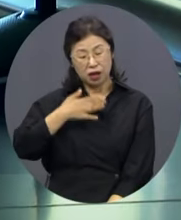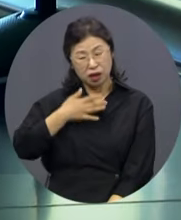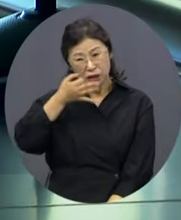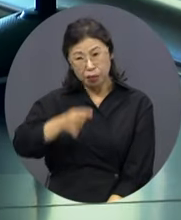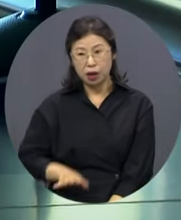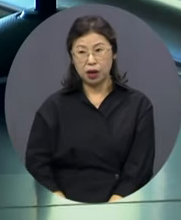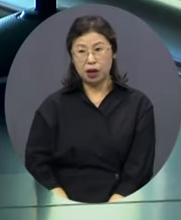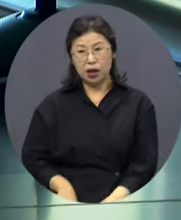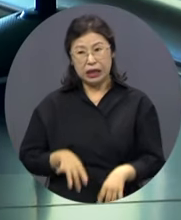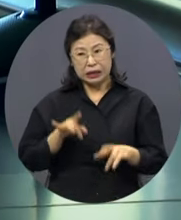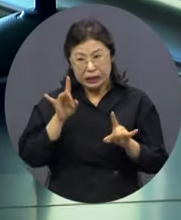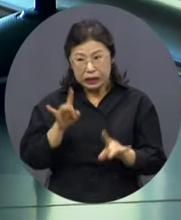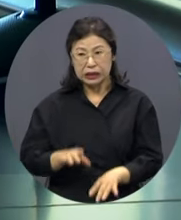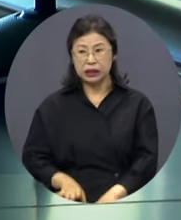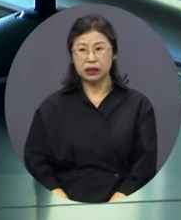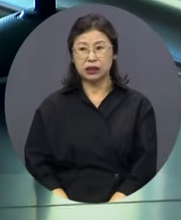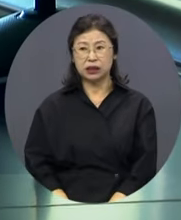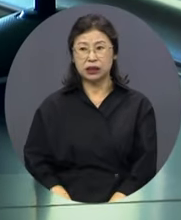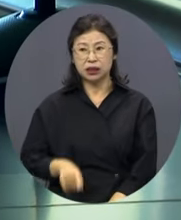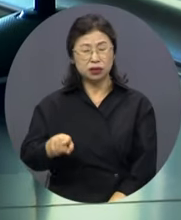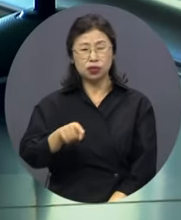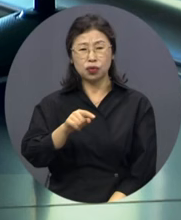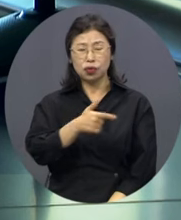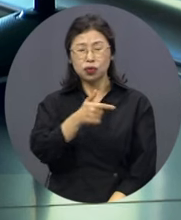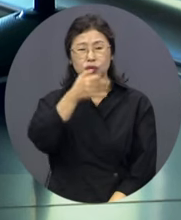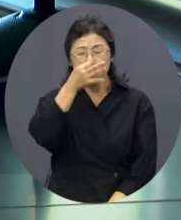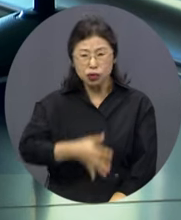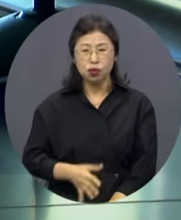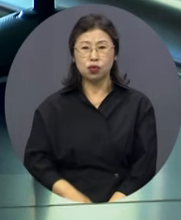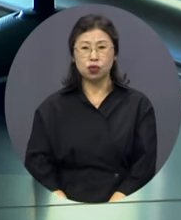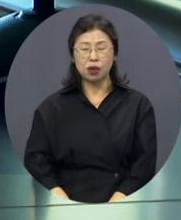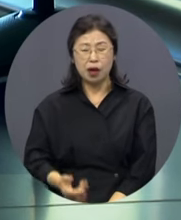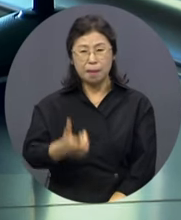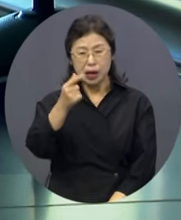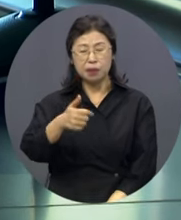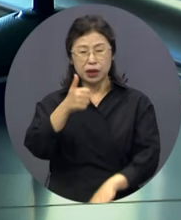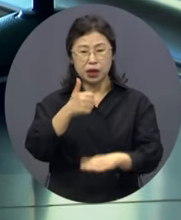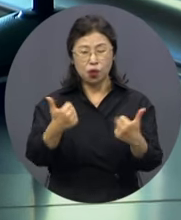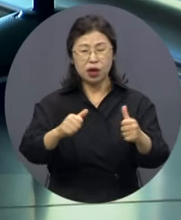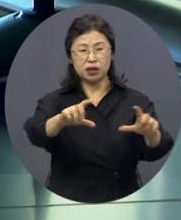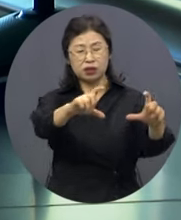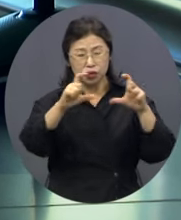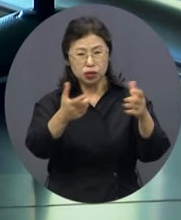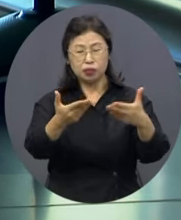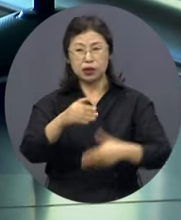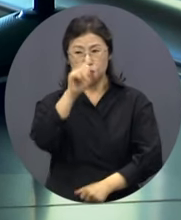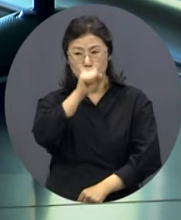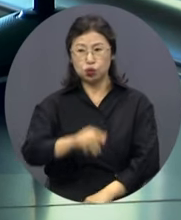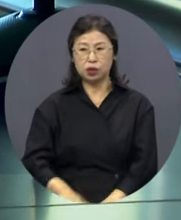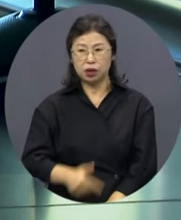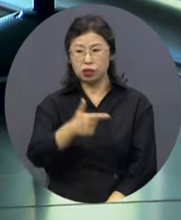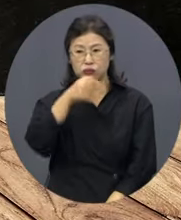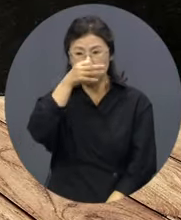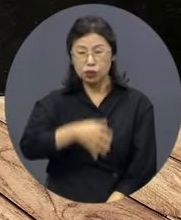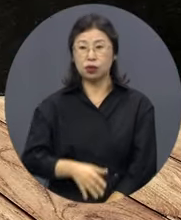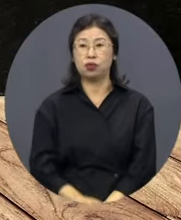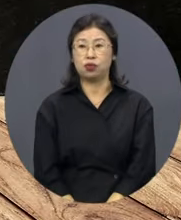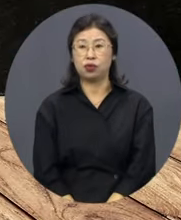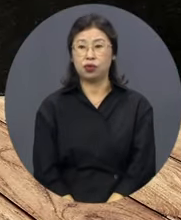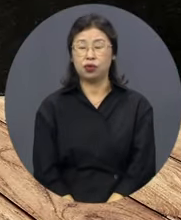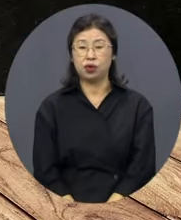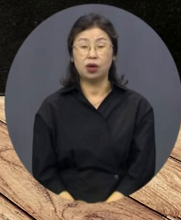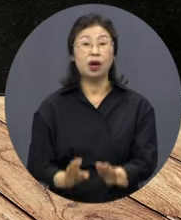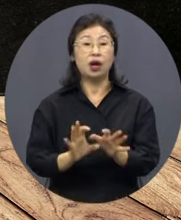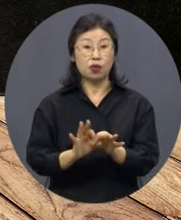저는 그걸 그냥 지켜보고 있어야 된다라는 그런 부분이 어 계속 더 힘들었죠